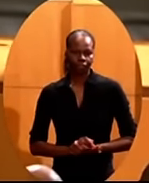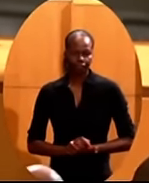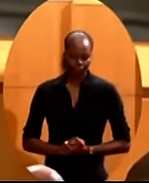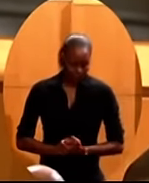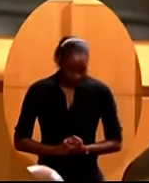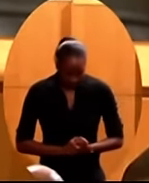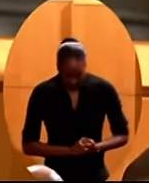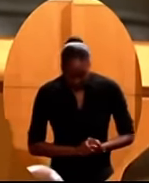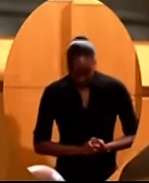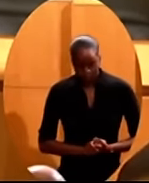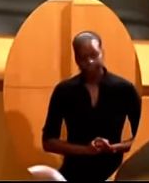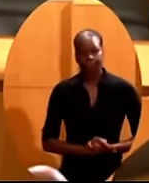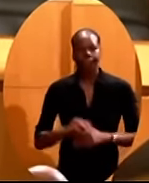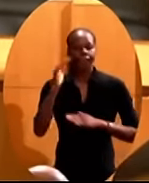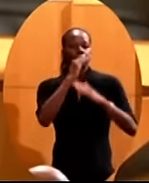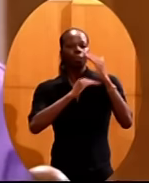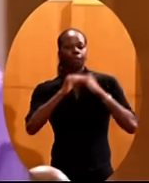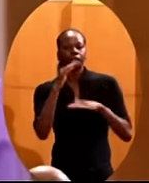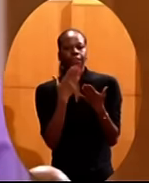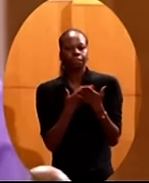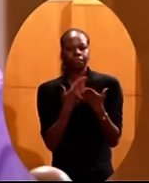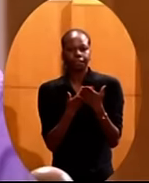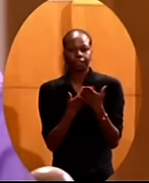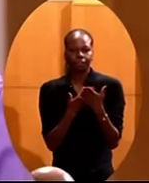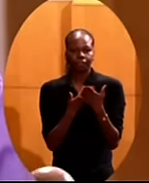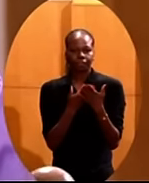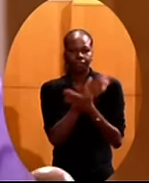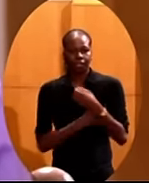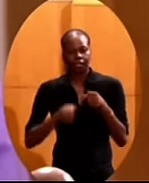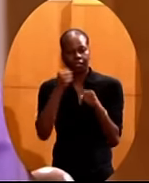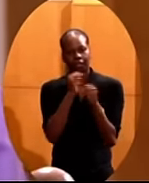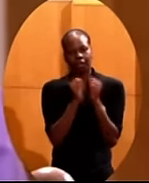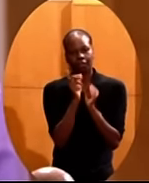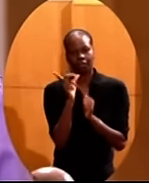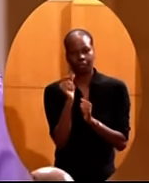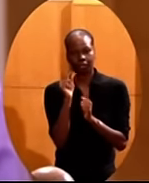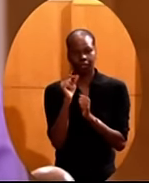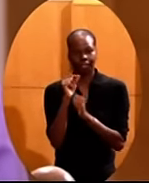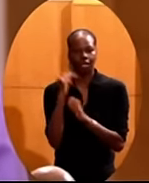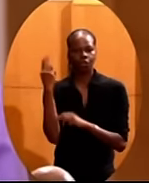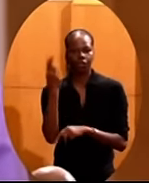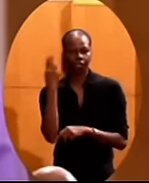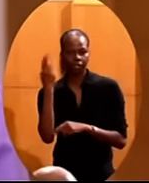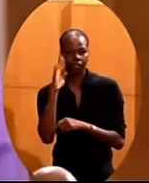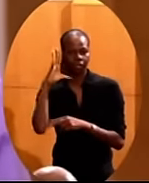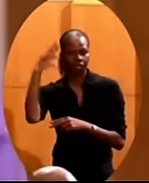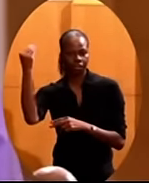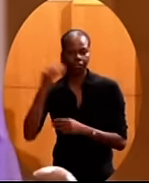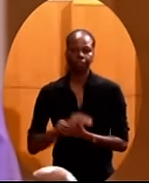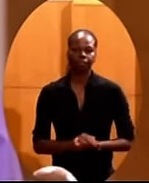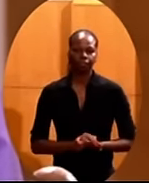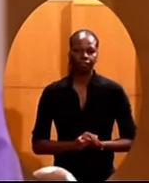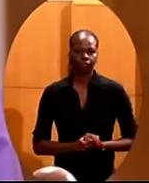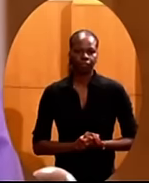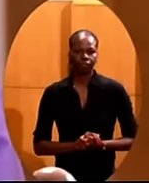doigt ce plan sera également élaboré en partenariat avec l'Université des Antilles et